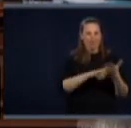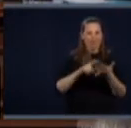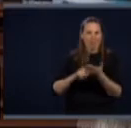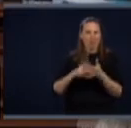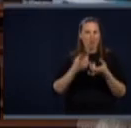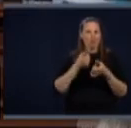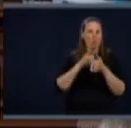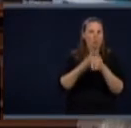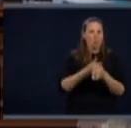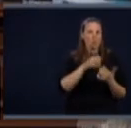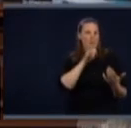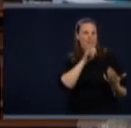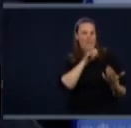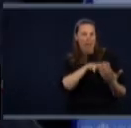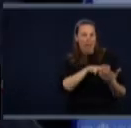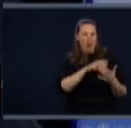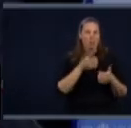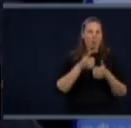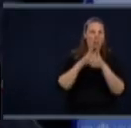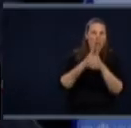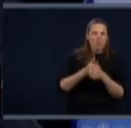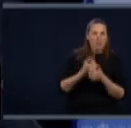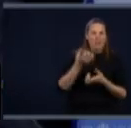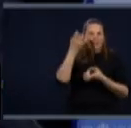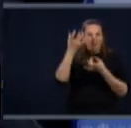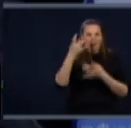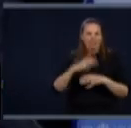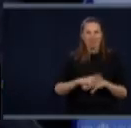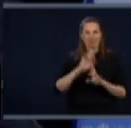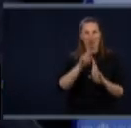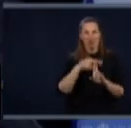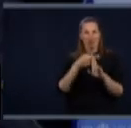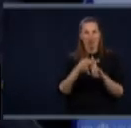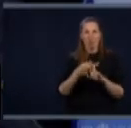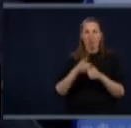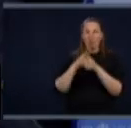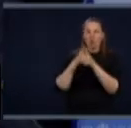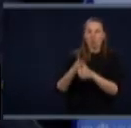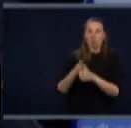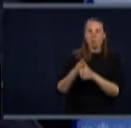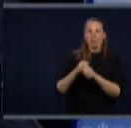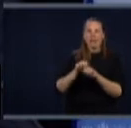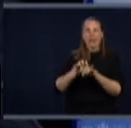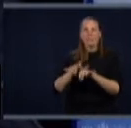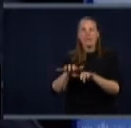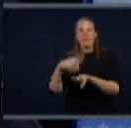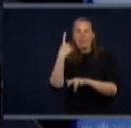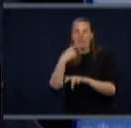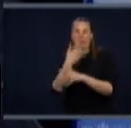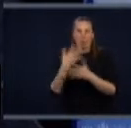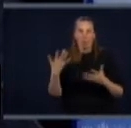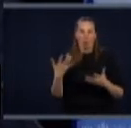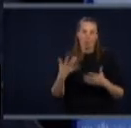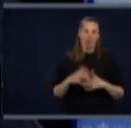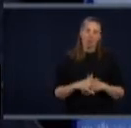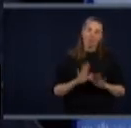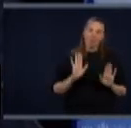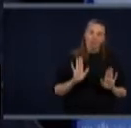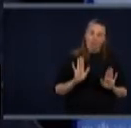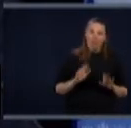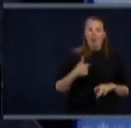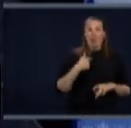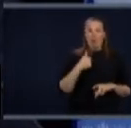Merci. Mais c'est basé sur la situation épidémiologique qui est observée, là, comme on le dit. C'est basé... Bon, puis là, je